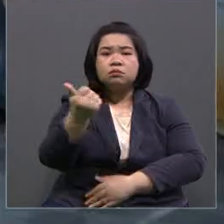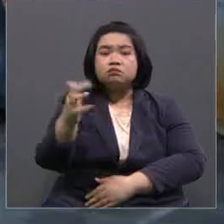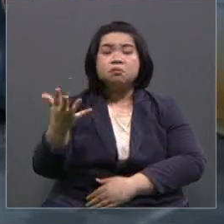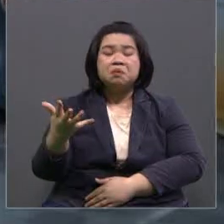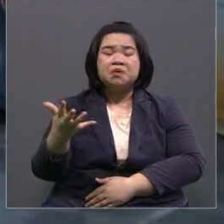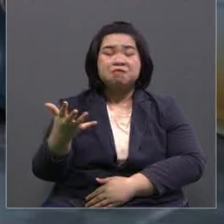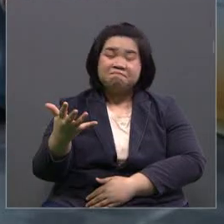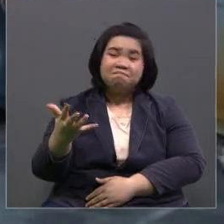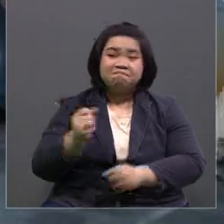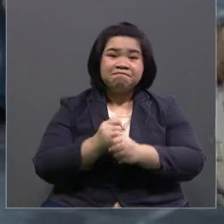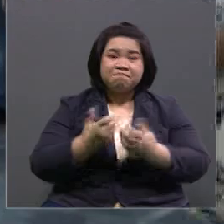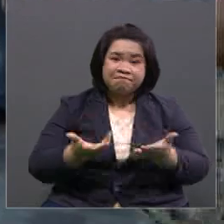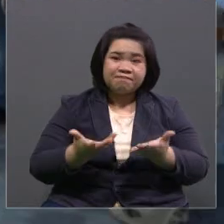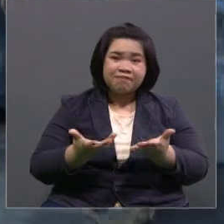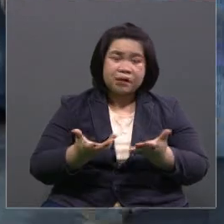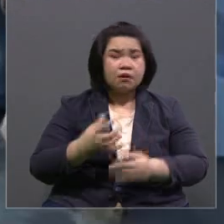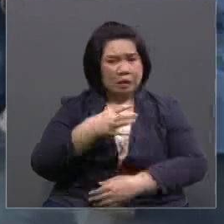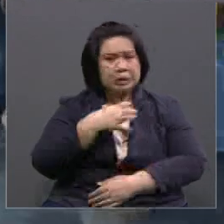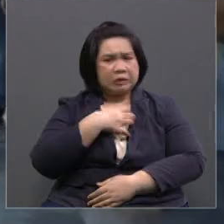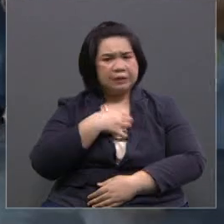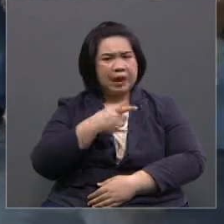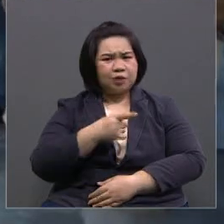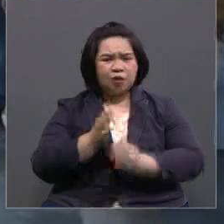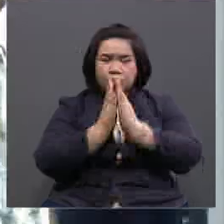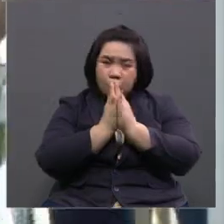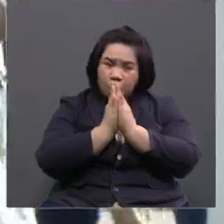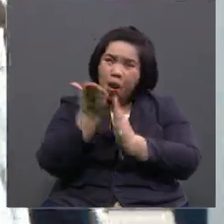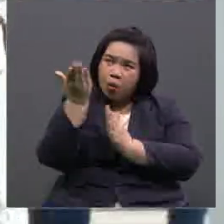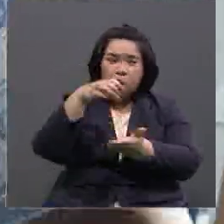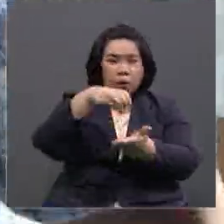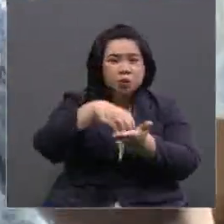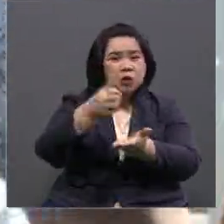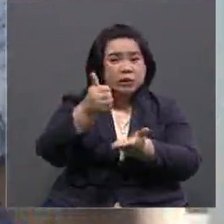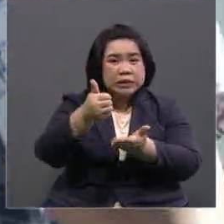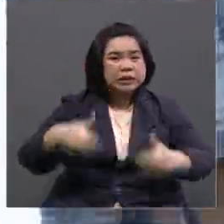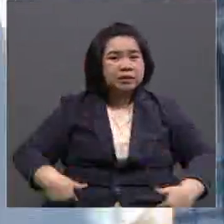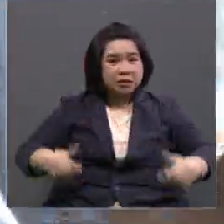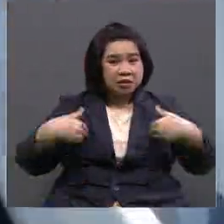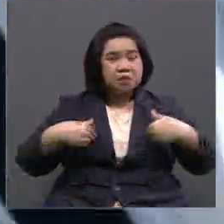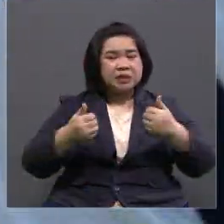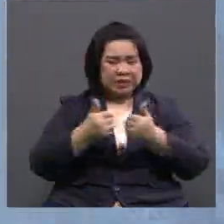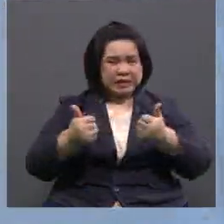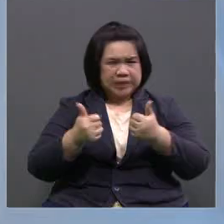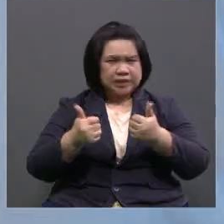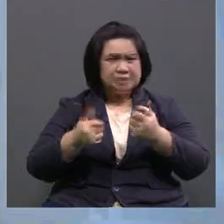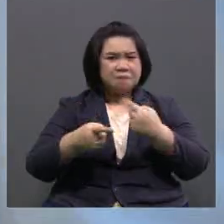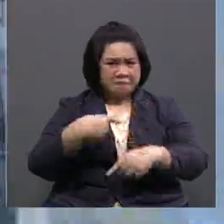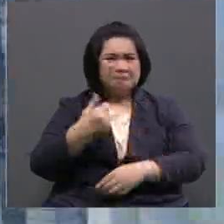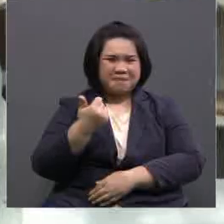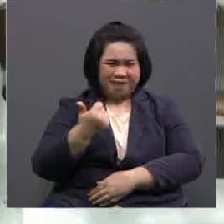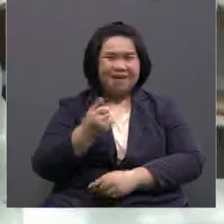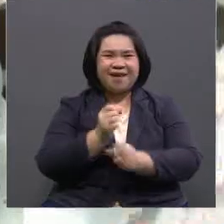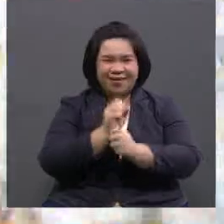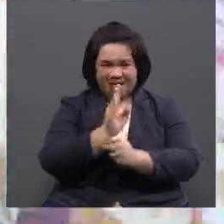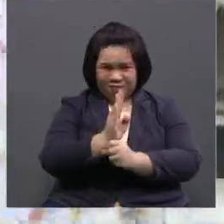ดในช่วงปีใหม่แบบนี้นะคะแล้วก็อยากจะเป็นสายมูเสริมดวงเสริมบุญเสริมความเป็นสิริมงคลนะคะก็สามารถเดินส